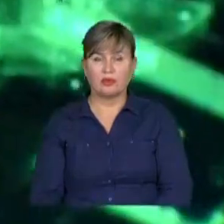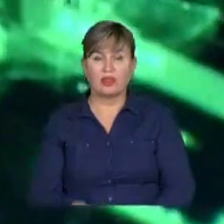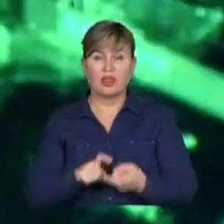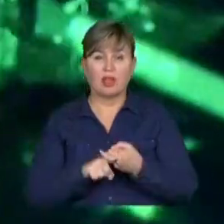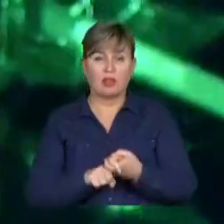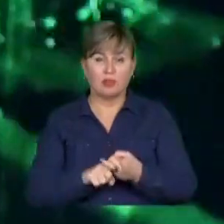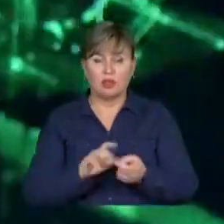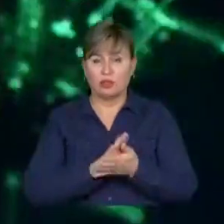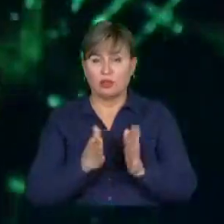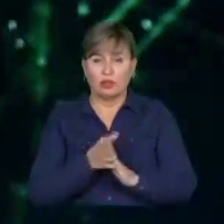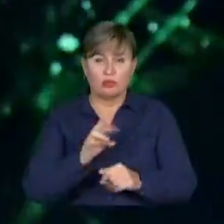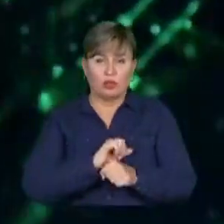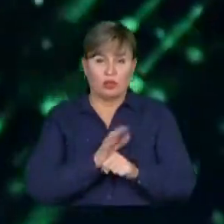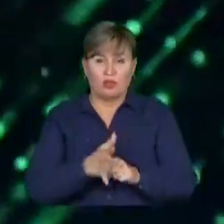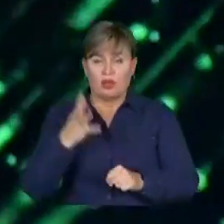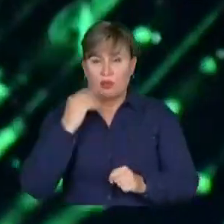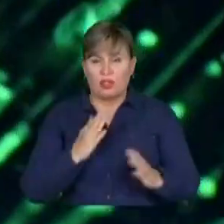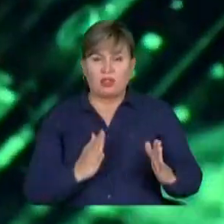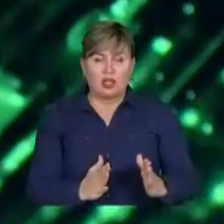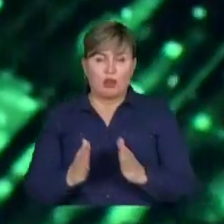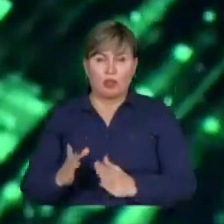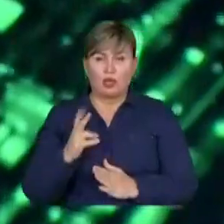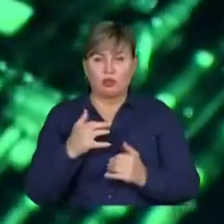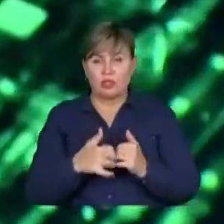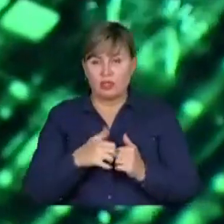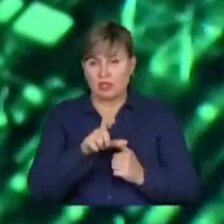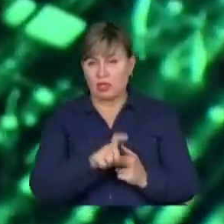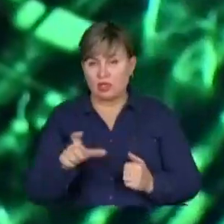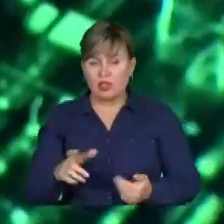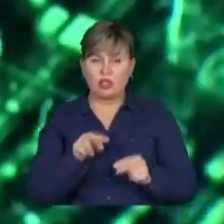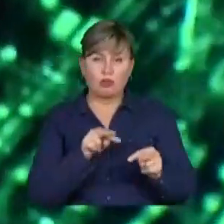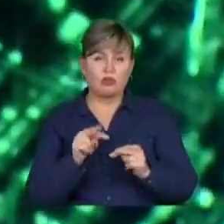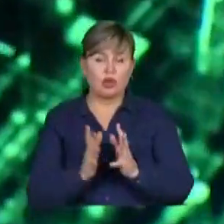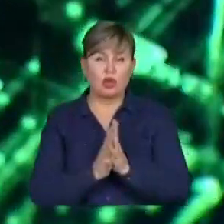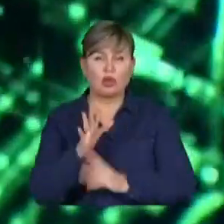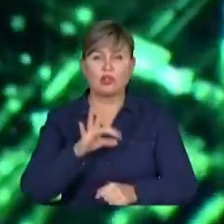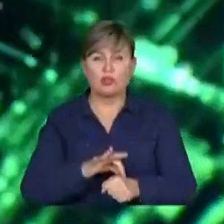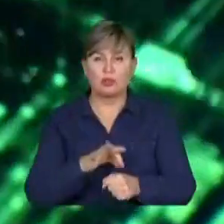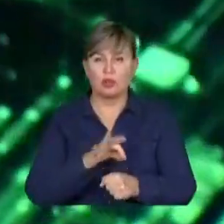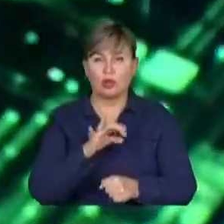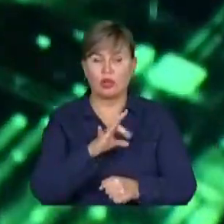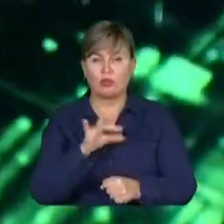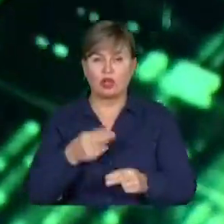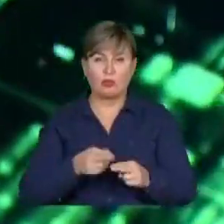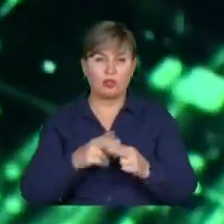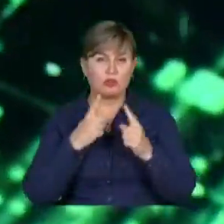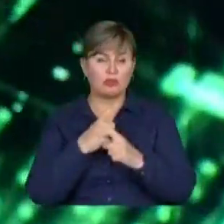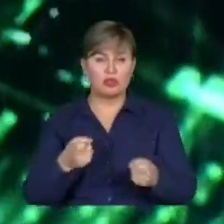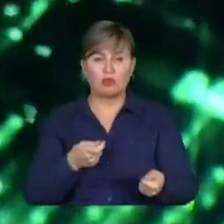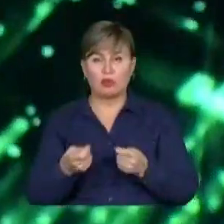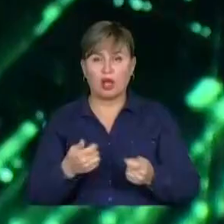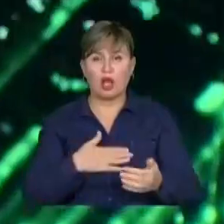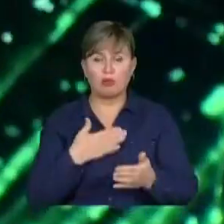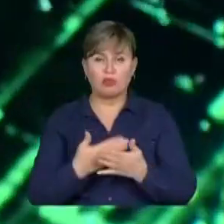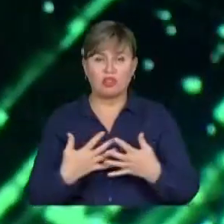Эпидситуация по коронавирусу в Алматы стабильная. Однако среди горожан наблюдается рост заболеваемости ОРВИ. Об этом сообщили в Управлении